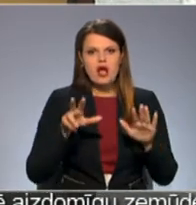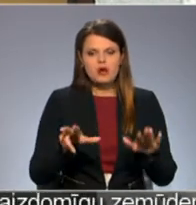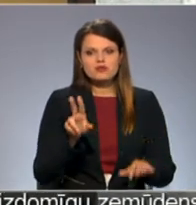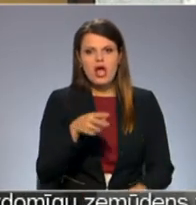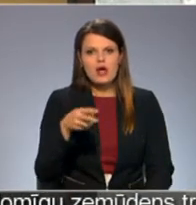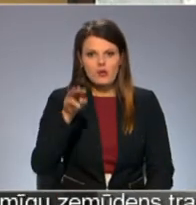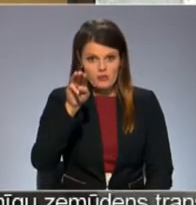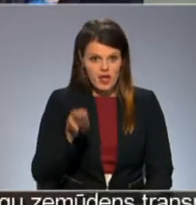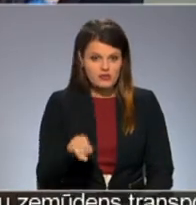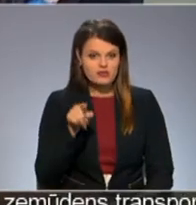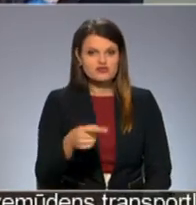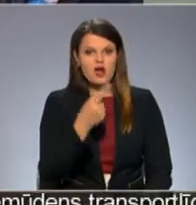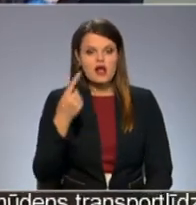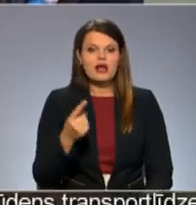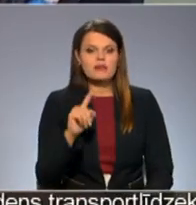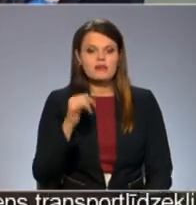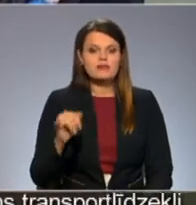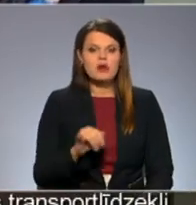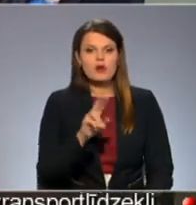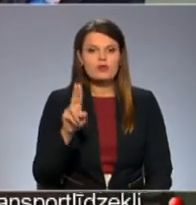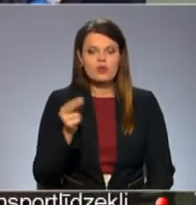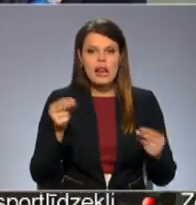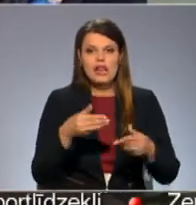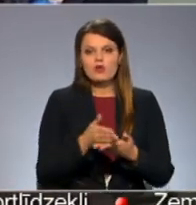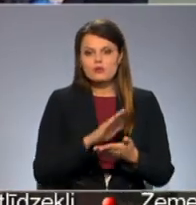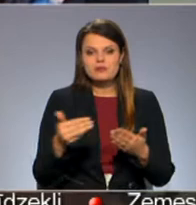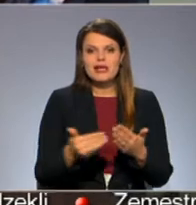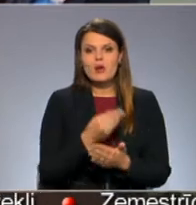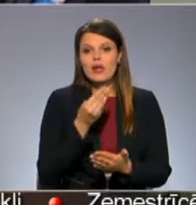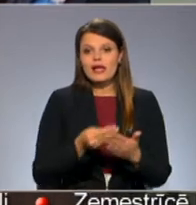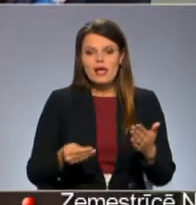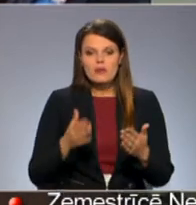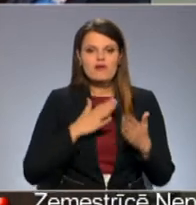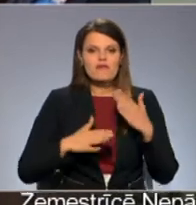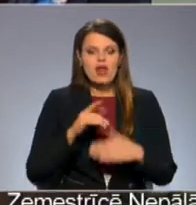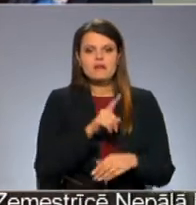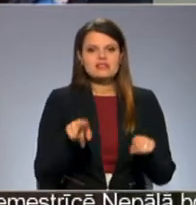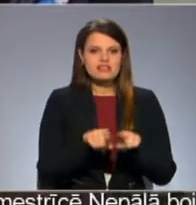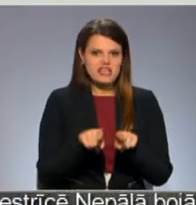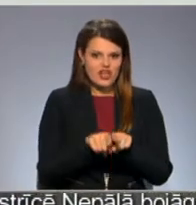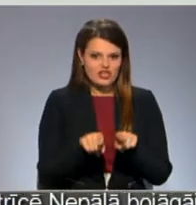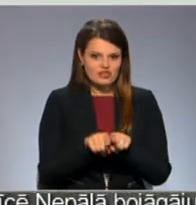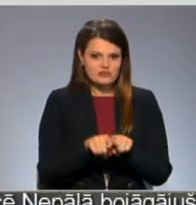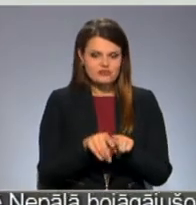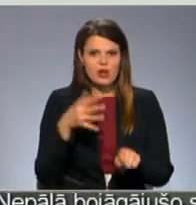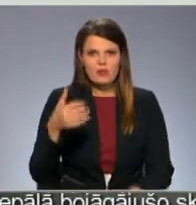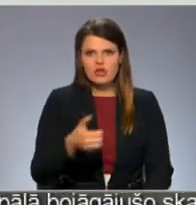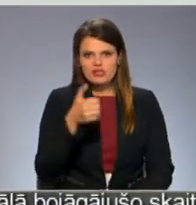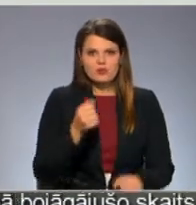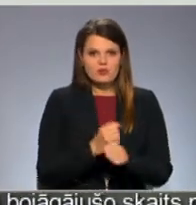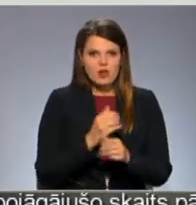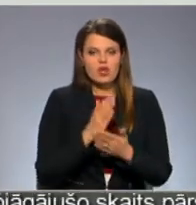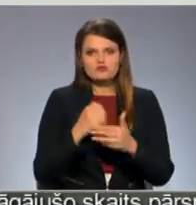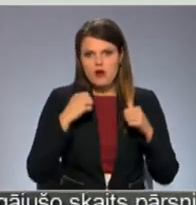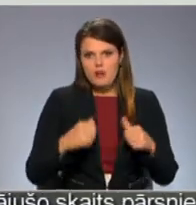7968 eiro mēnesī. Šā gada 1. Jūnijā līgums beidzas un jaunajā iepirkumā vēlmes ir tādas pašas. Tas 5 gadus strādājis, esam apmierināti